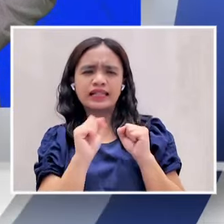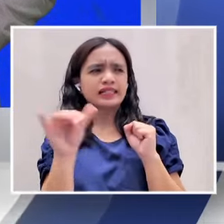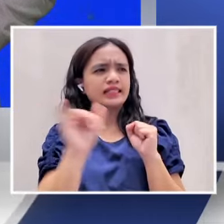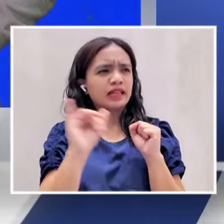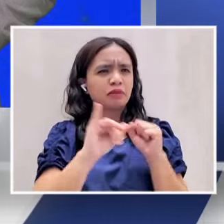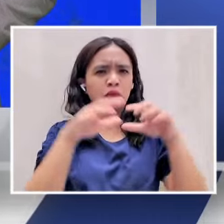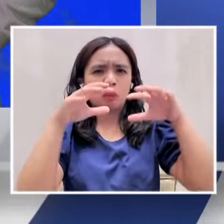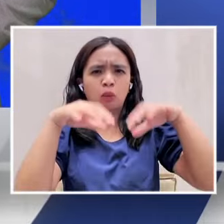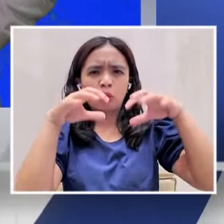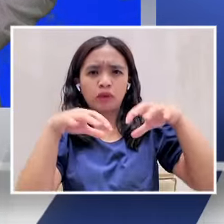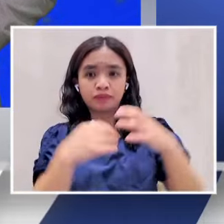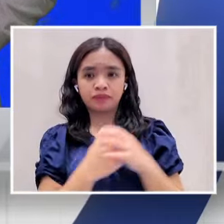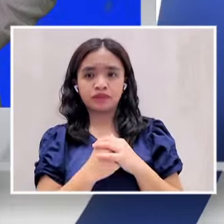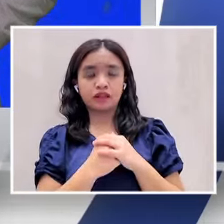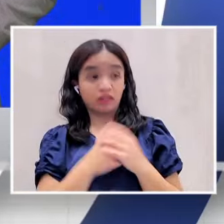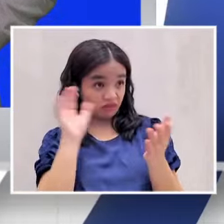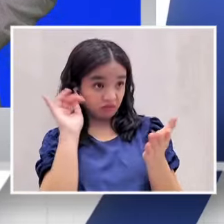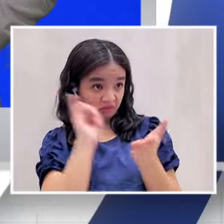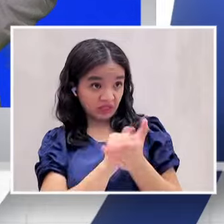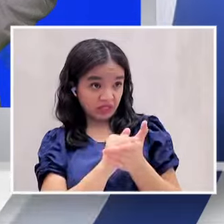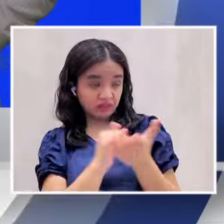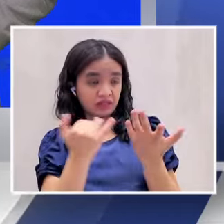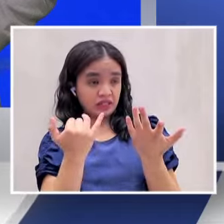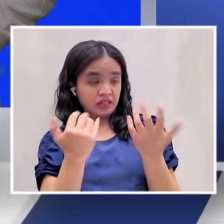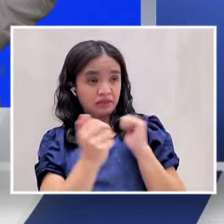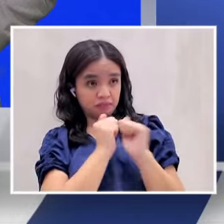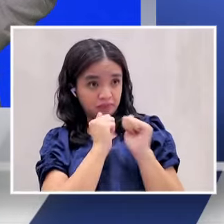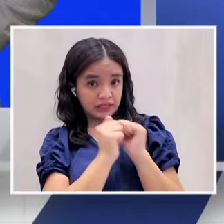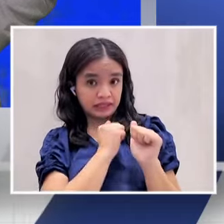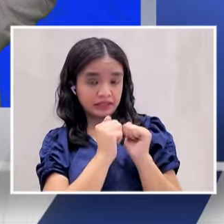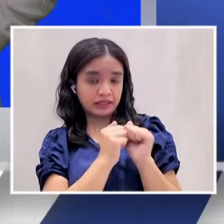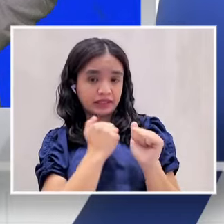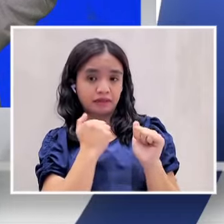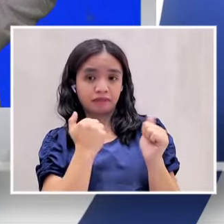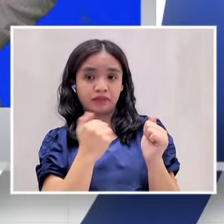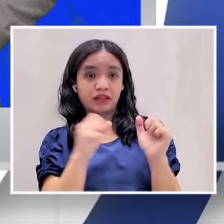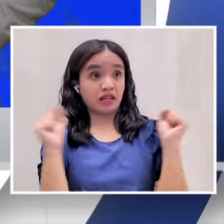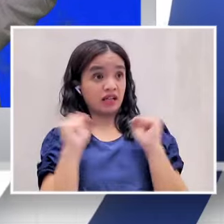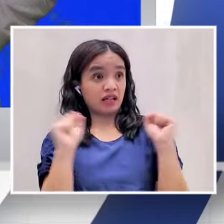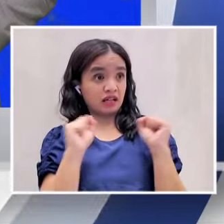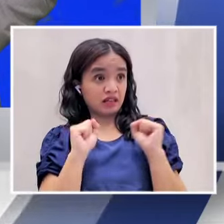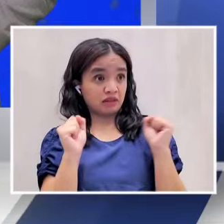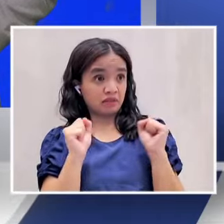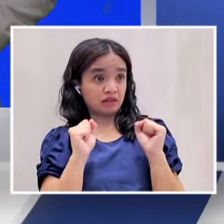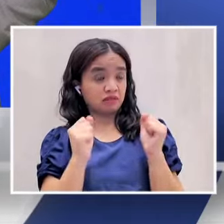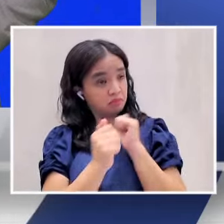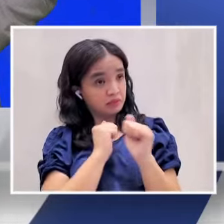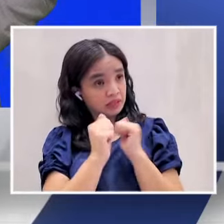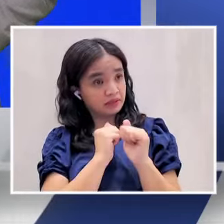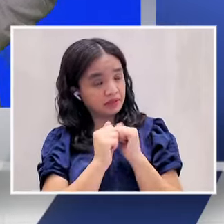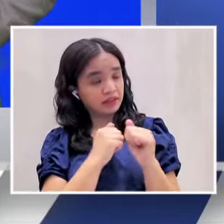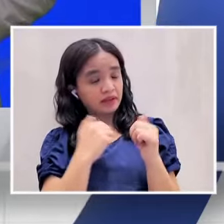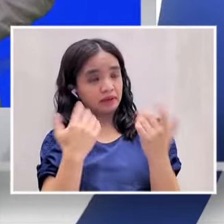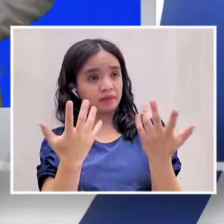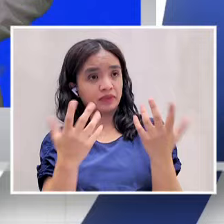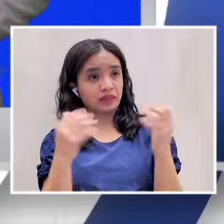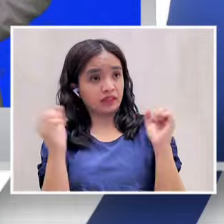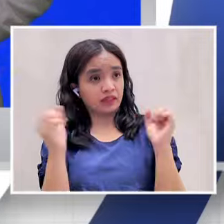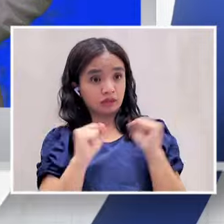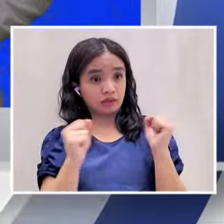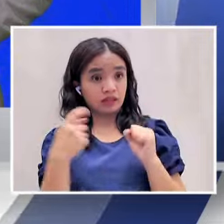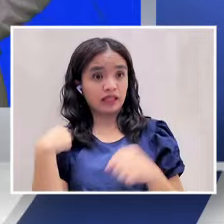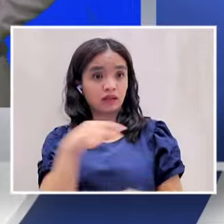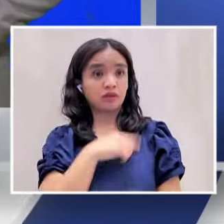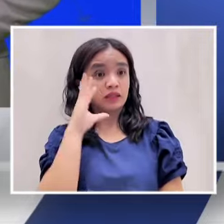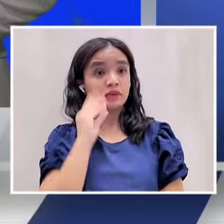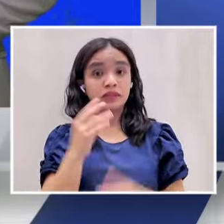umaambon-ambon, yung ba ay signalis ng amihan? Ibig bang sabihin yan, malamig ang ating mararanasan ngayong